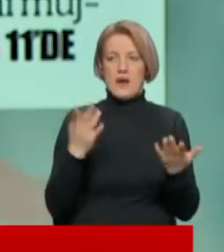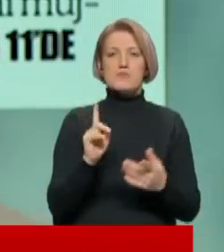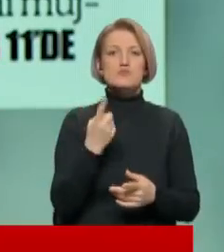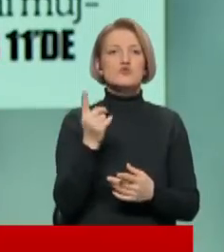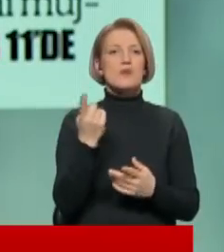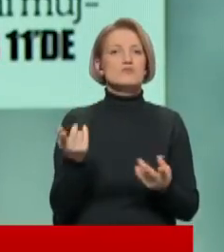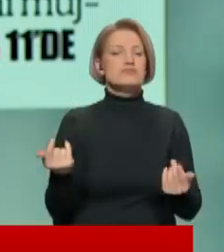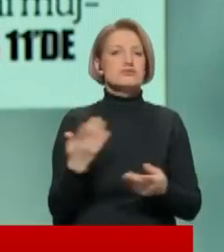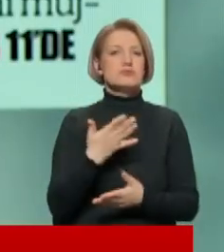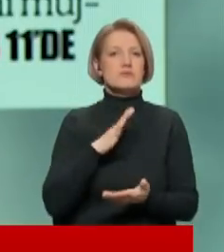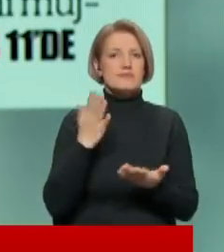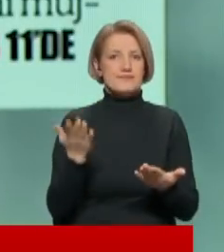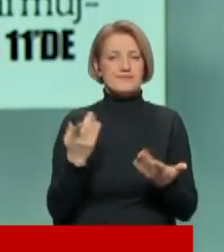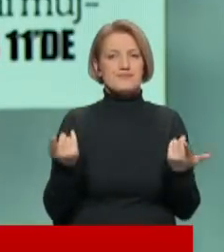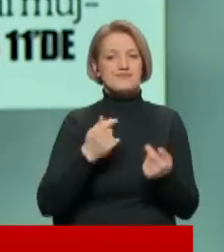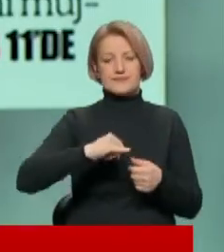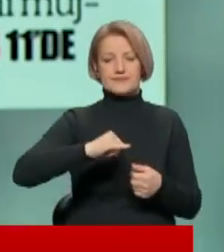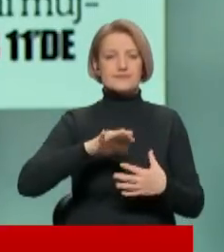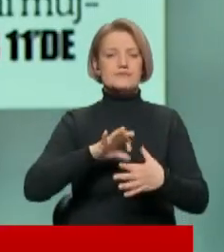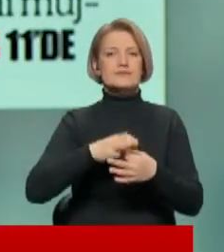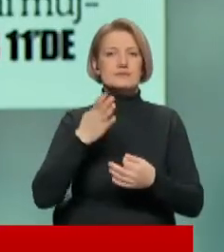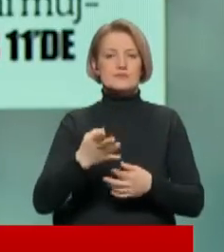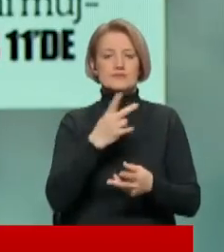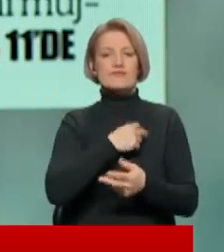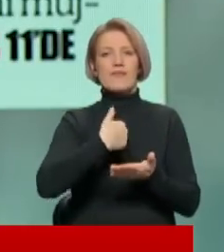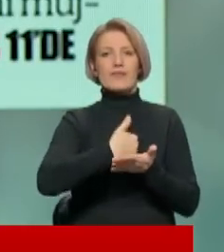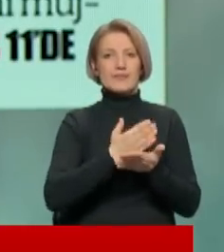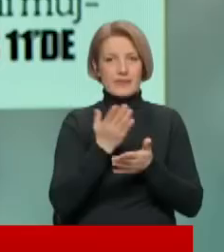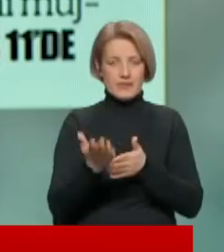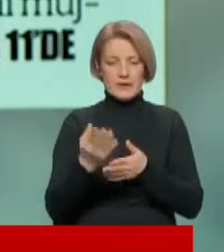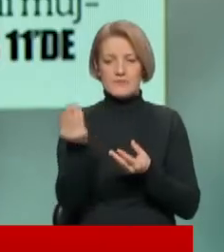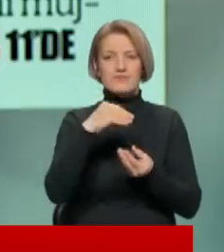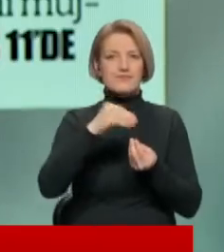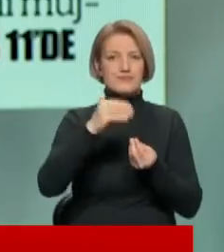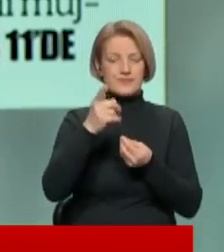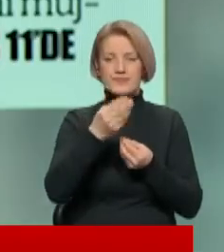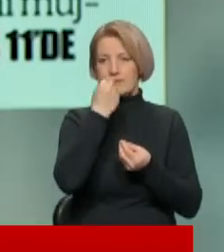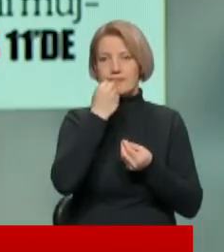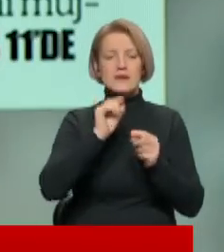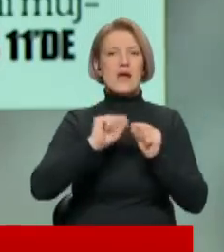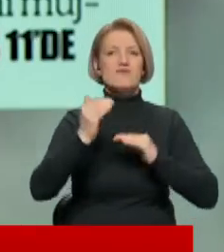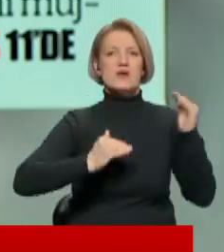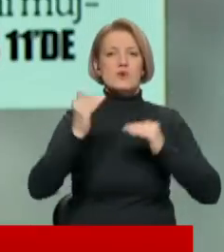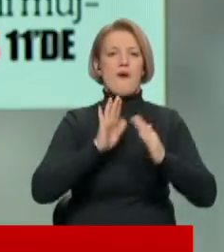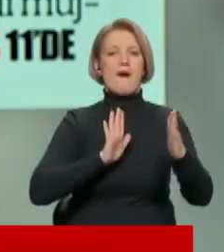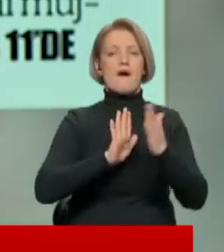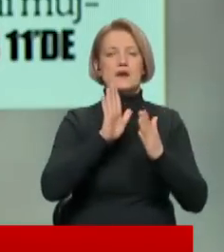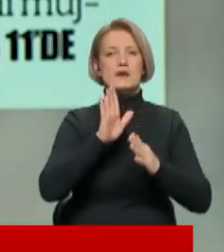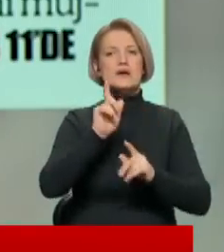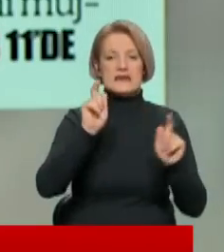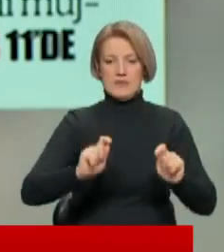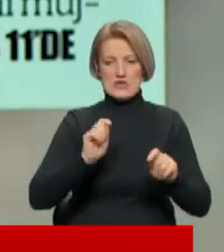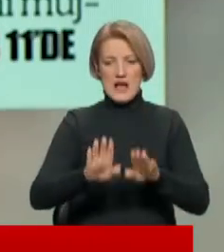sürü müjde var o zaman çalışanları yakından ilgilendiren vergi dilimleri faiş fiyat ve gıda enflasyonuna karşı atılacak